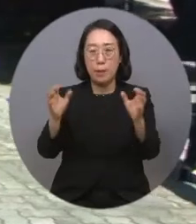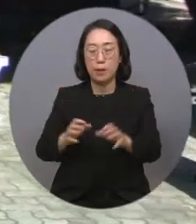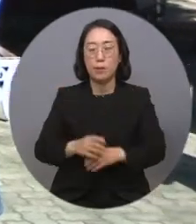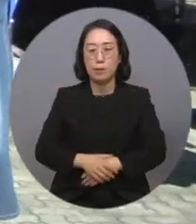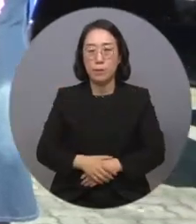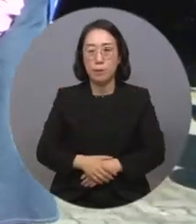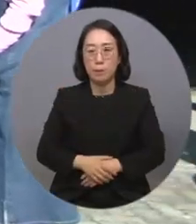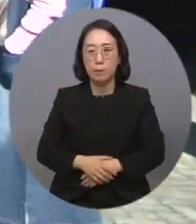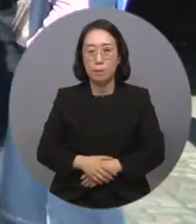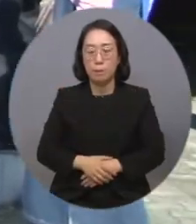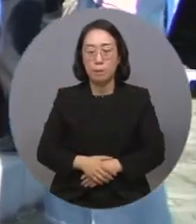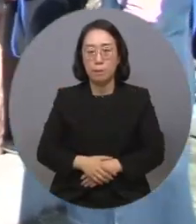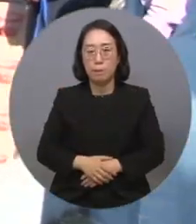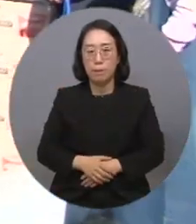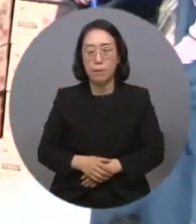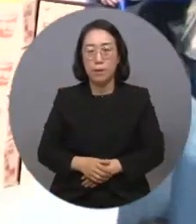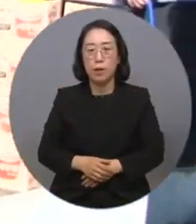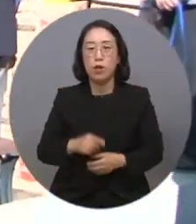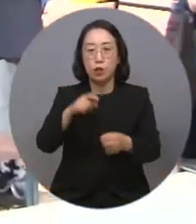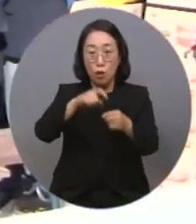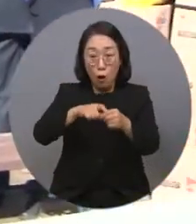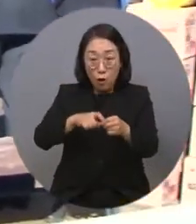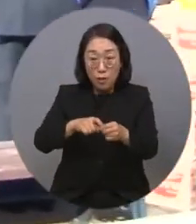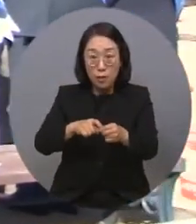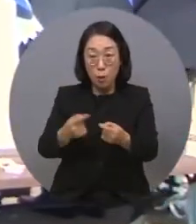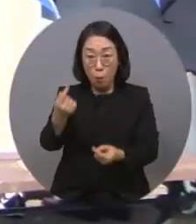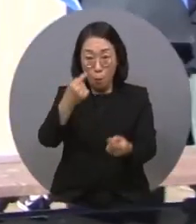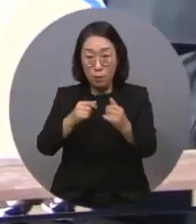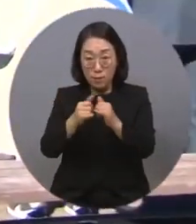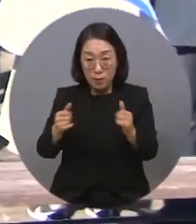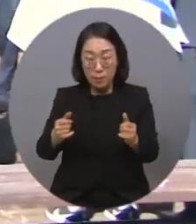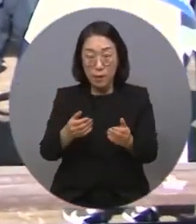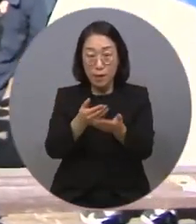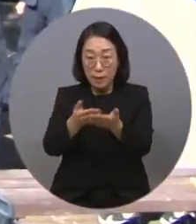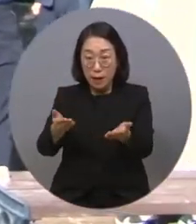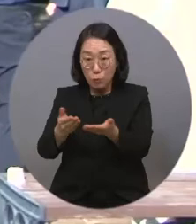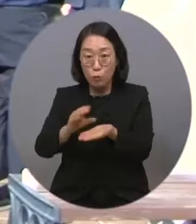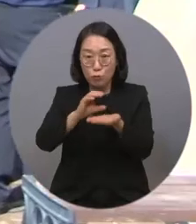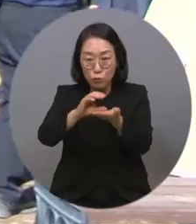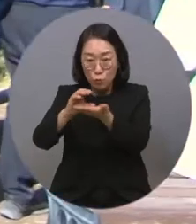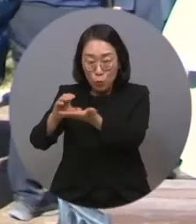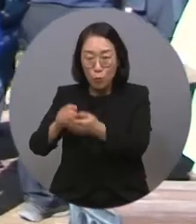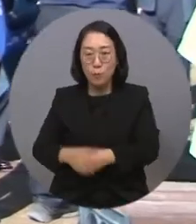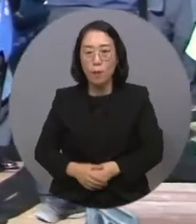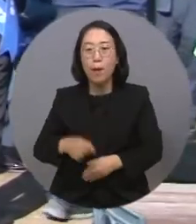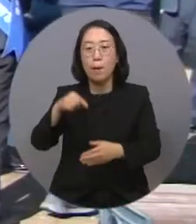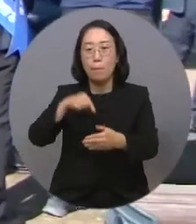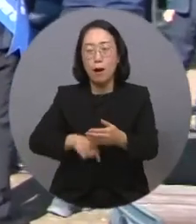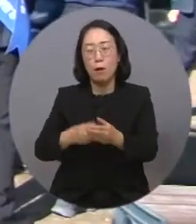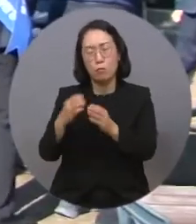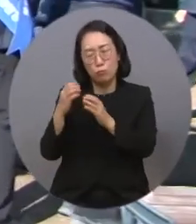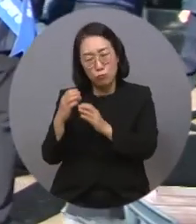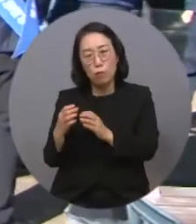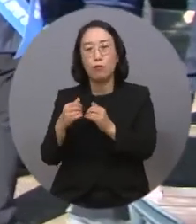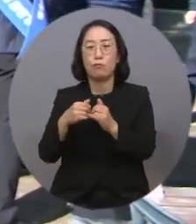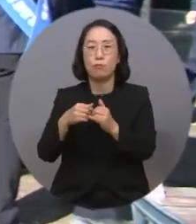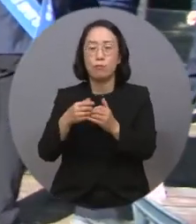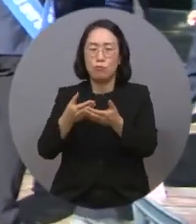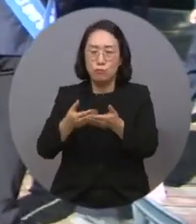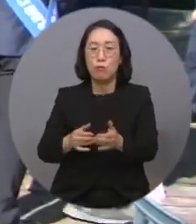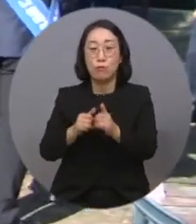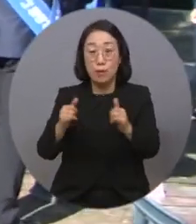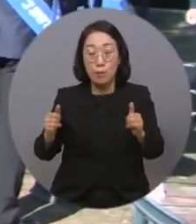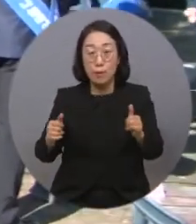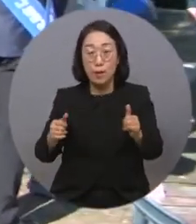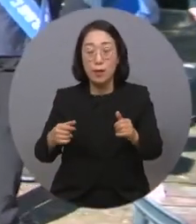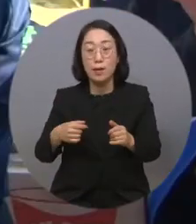김영식 부산구치소장은 정성껏 마련한 떡을 민원인들에게 직접 나눠주며 가족과 지인의 구속으로 마음이 무거운 사람들에게 조금이라도